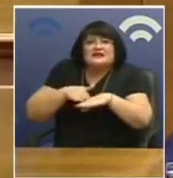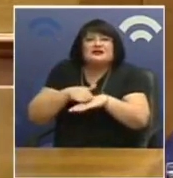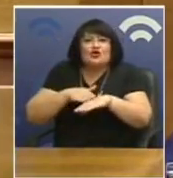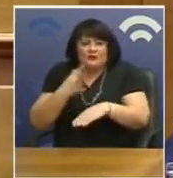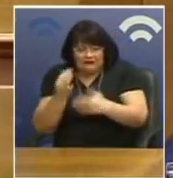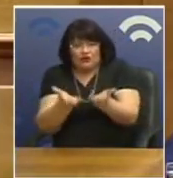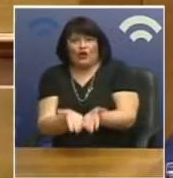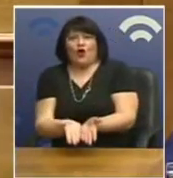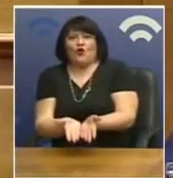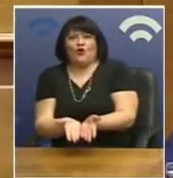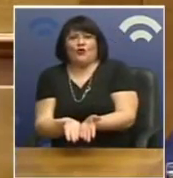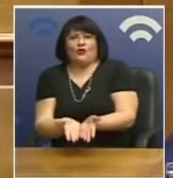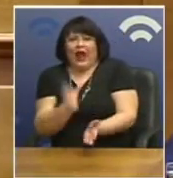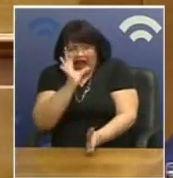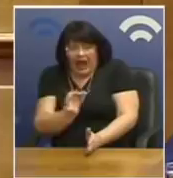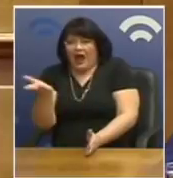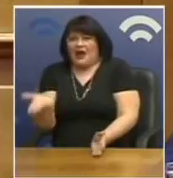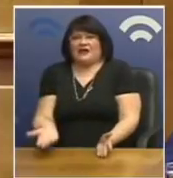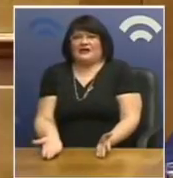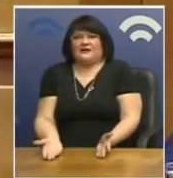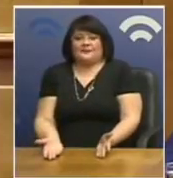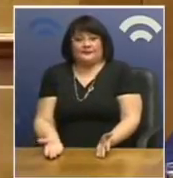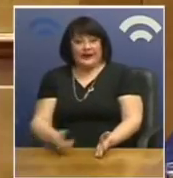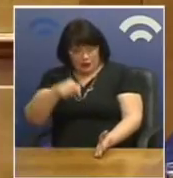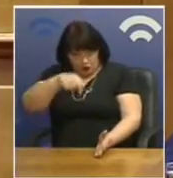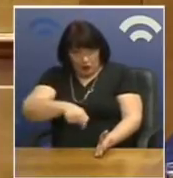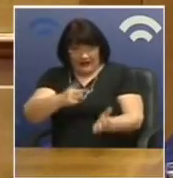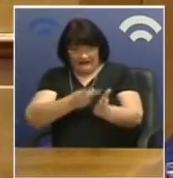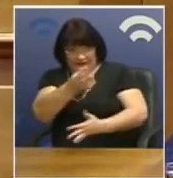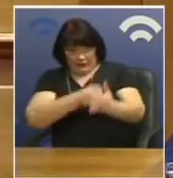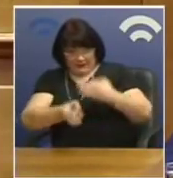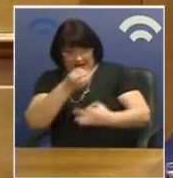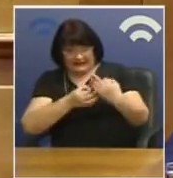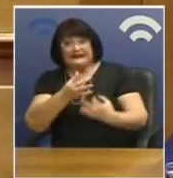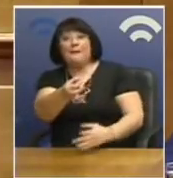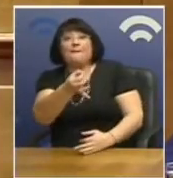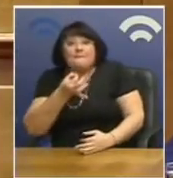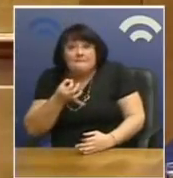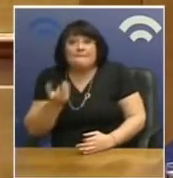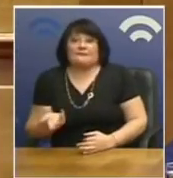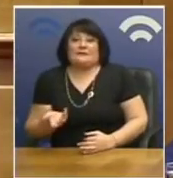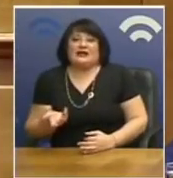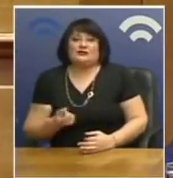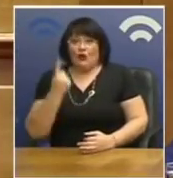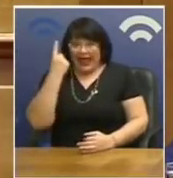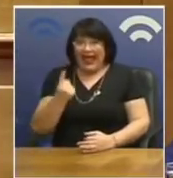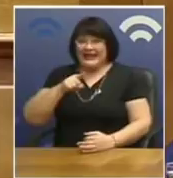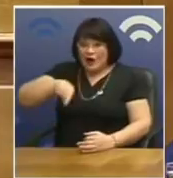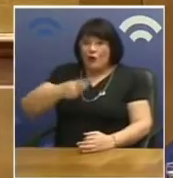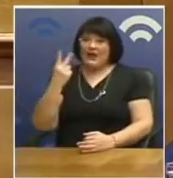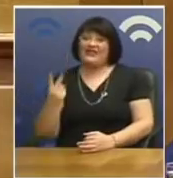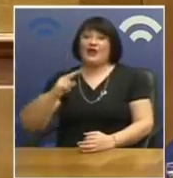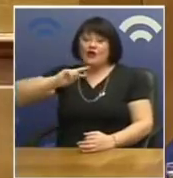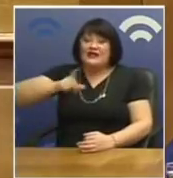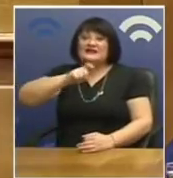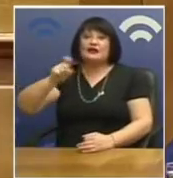περιπτώσει, στην δεύτερη ομιλία σας, πείτε μου σας παρακαλώ το εξής. Είναι ή δεν είναι 1,2 δις? Είναι ή